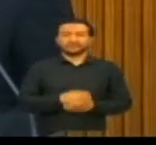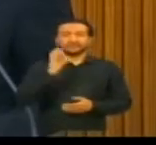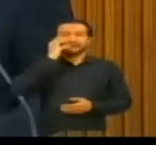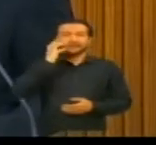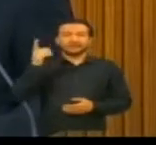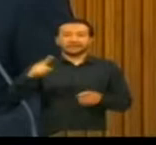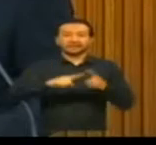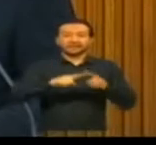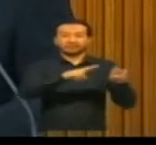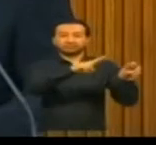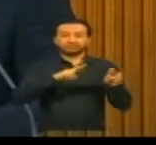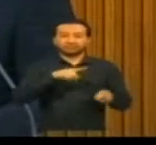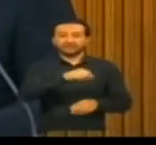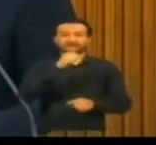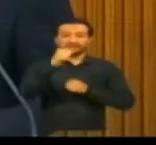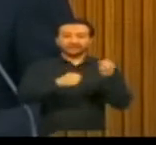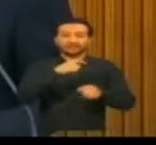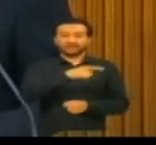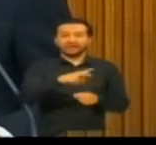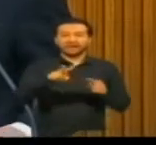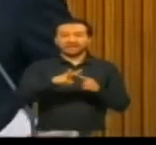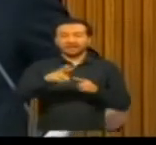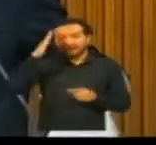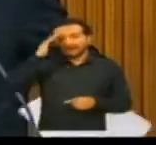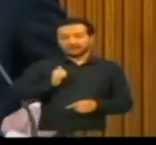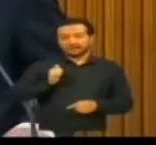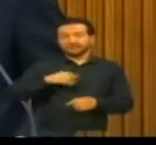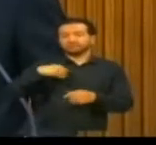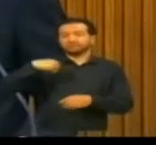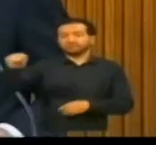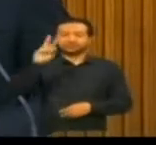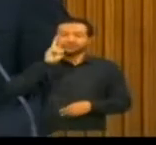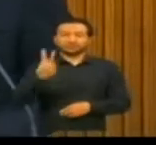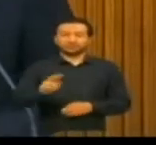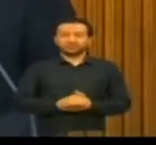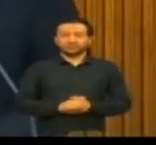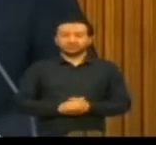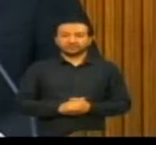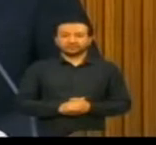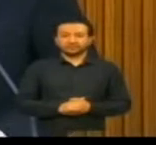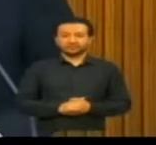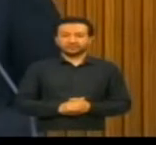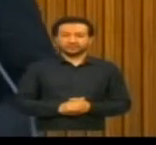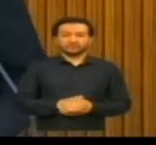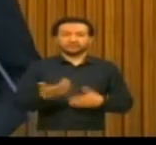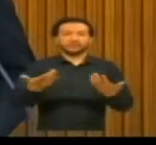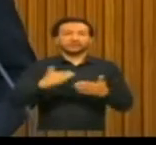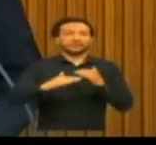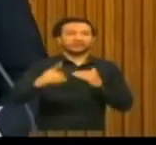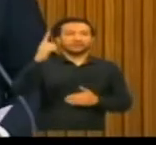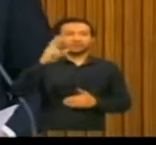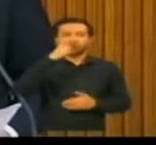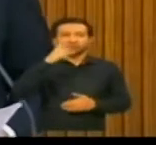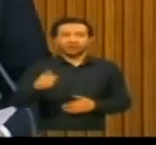Sakarya'daki tank palet fabrikasının Katar ordusuna pazarlandığını, satıldığını gördük. Millet bir kilo kuru